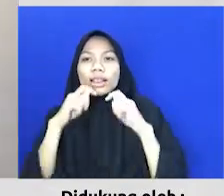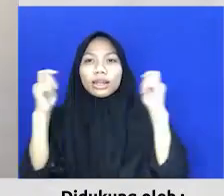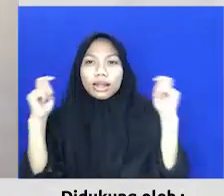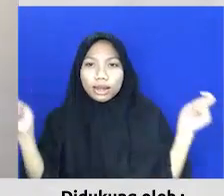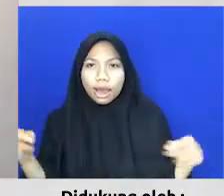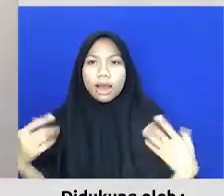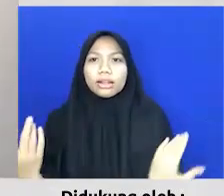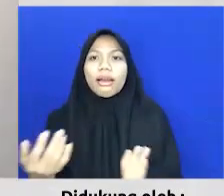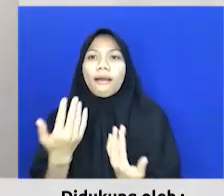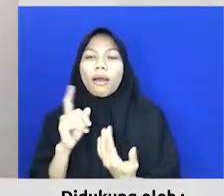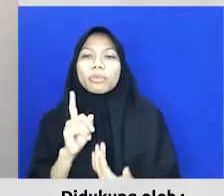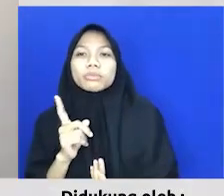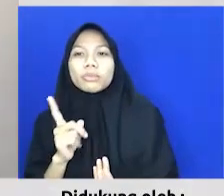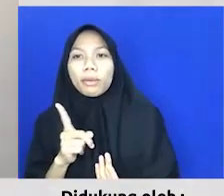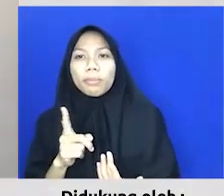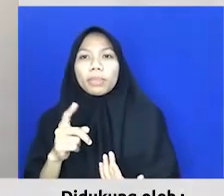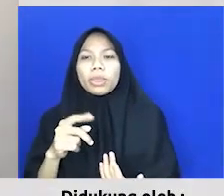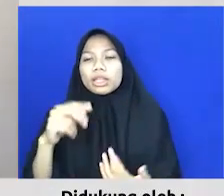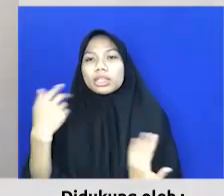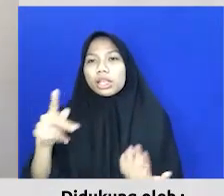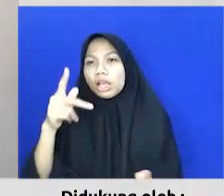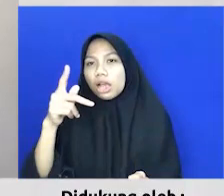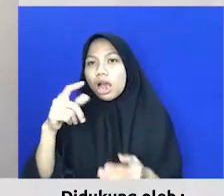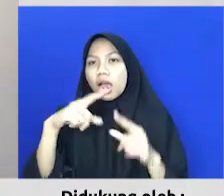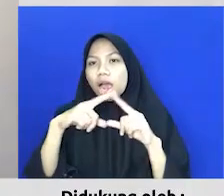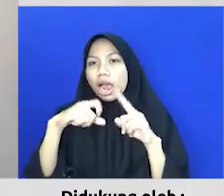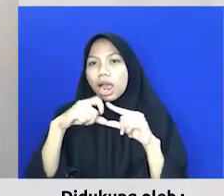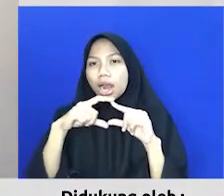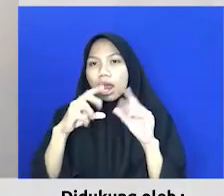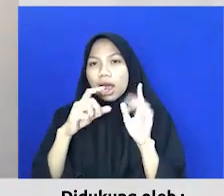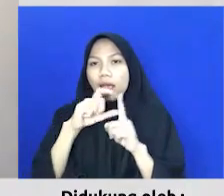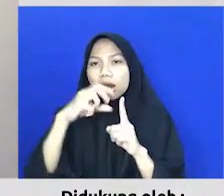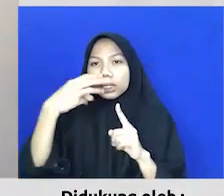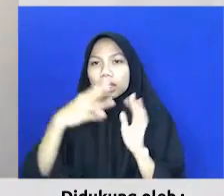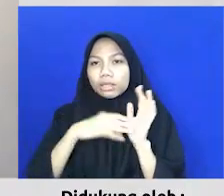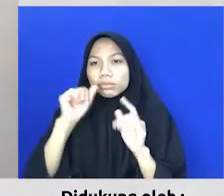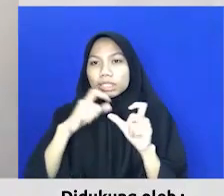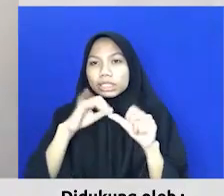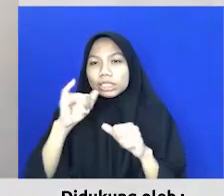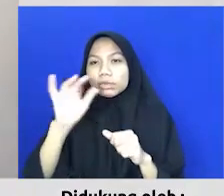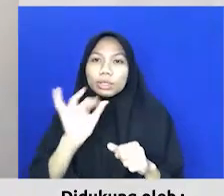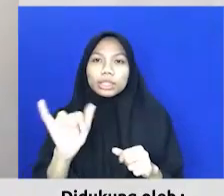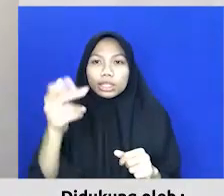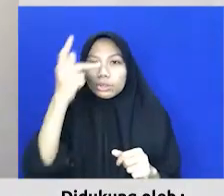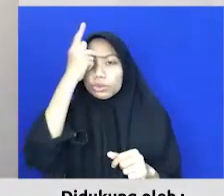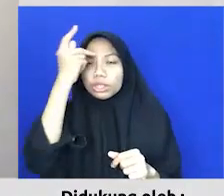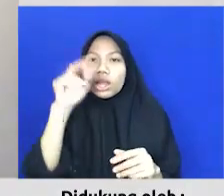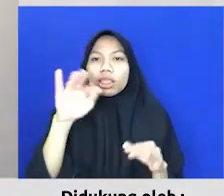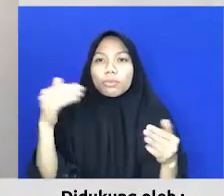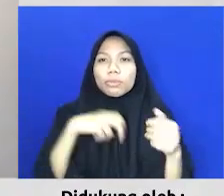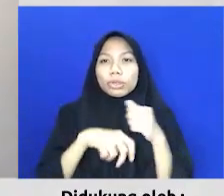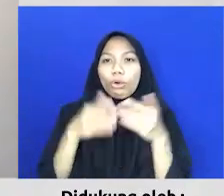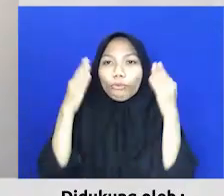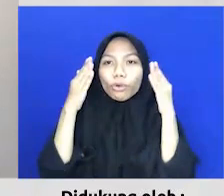Alwi Dahlan ini adalah seorang doktor teori komunikasi pertama yang ada di Indonesia. Nah, tapi yang